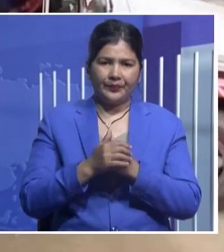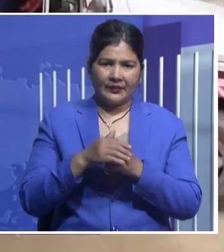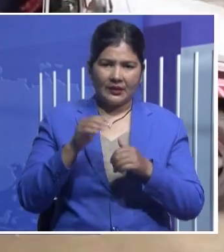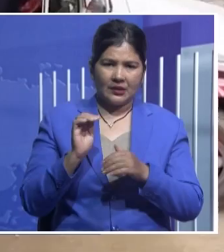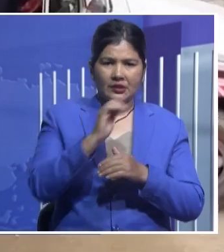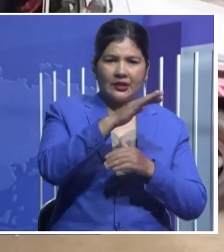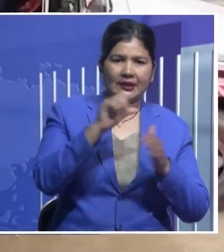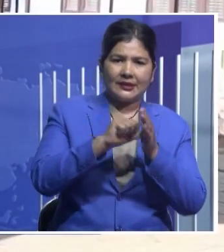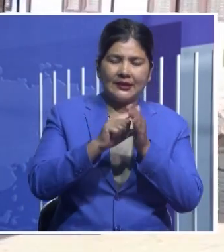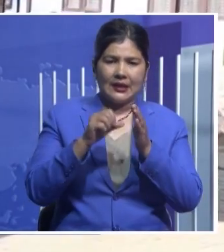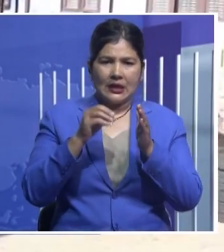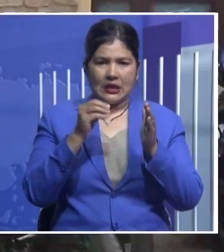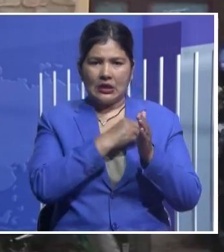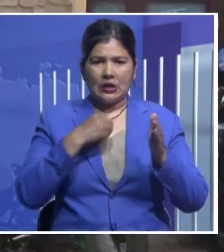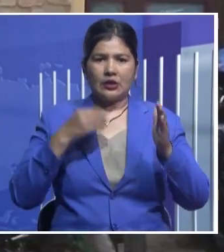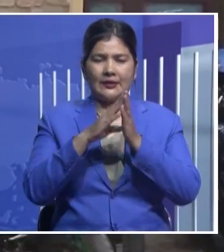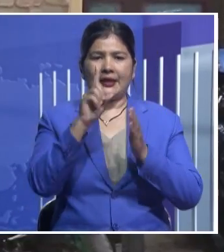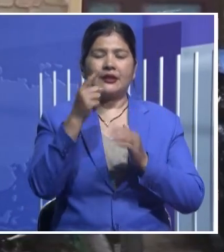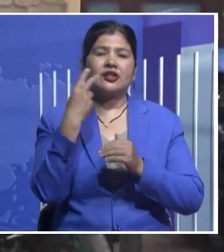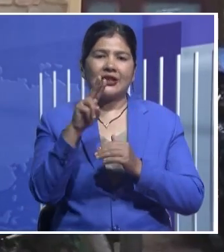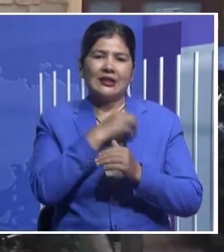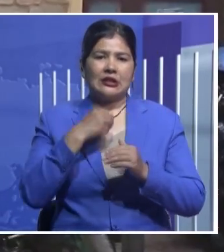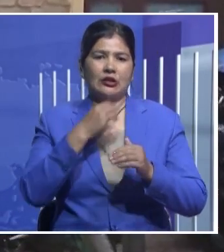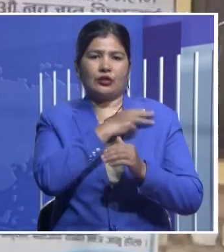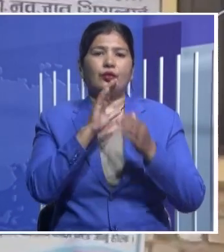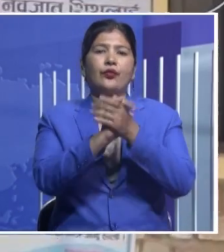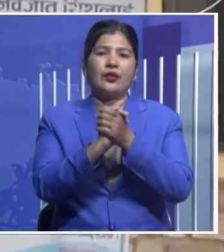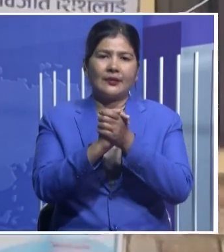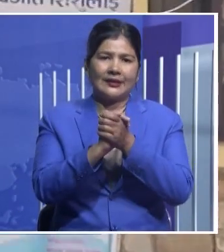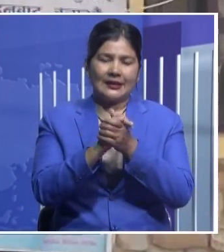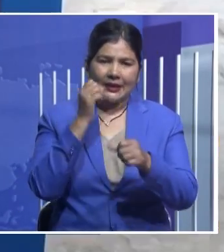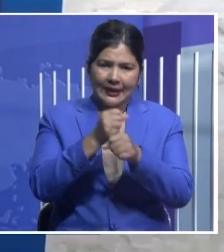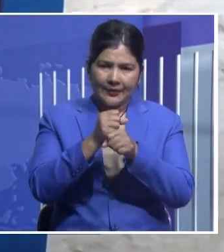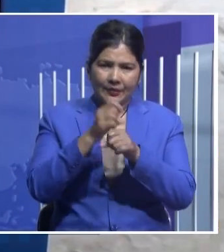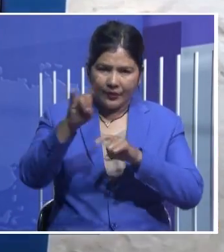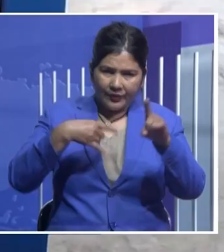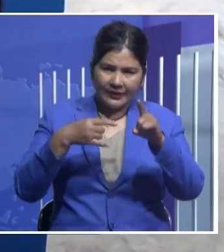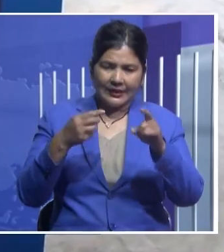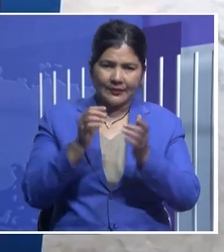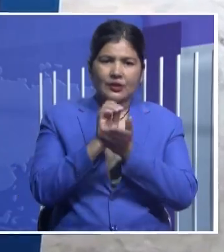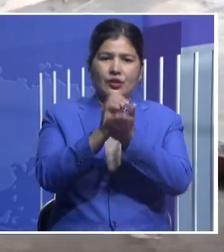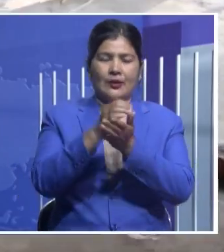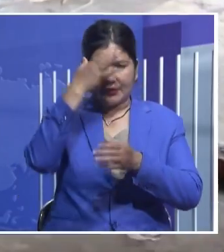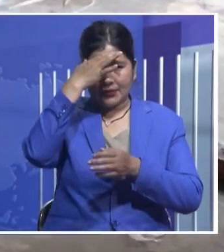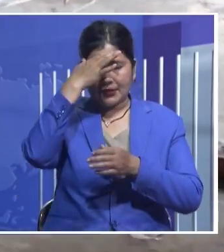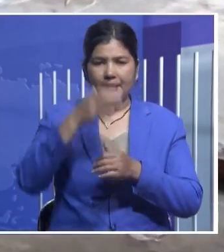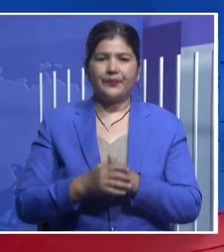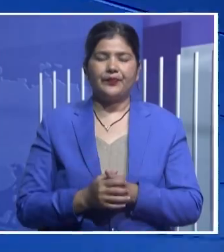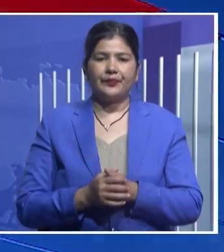सल्यान जिल्ला अस्पतालको सेवा एकजना चिकित्सकको भरमा, कार्यरत चिकित्सकहरू फर्किन थालेपछि सेवा प्रवाहमा समस्या।